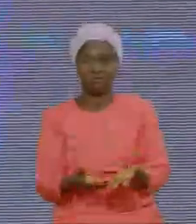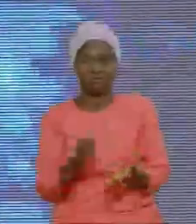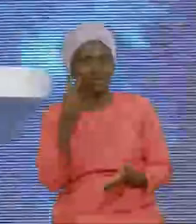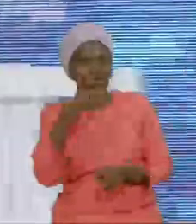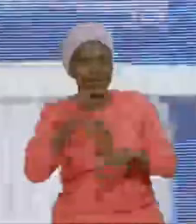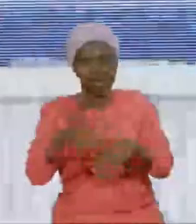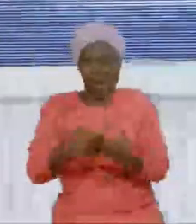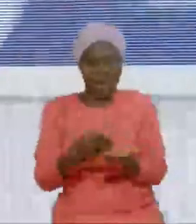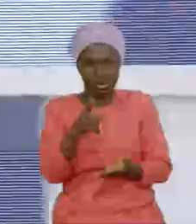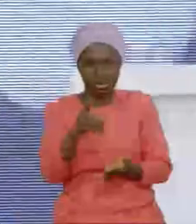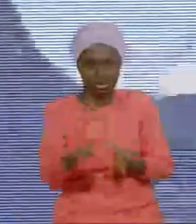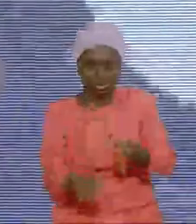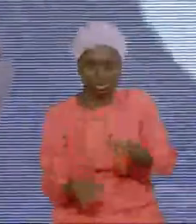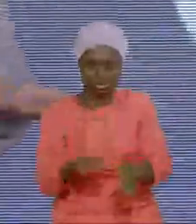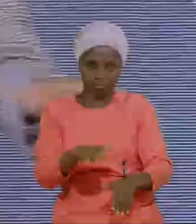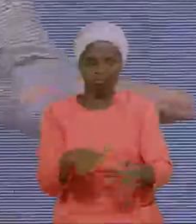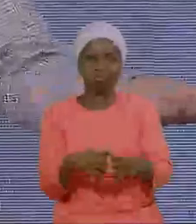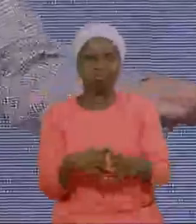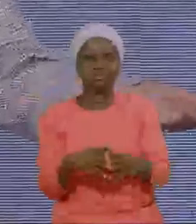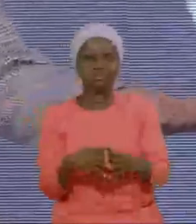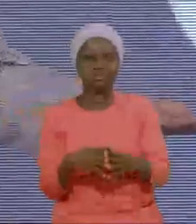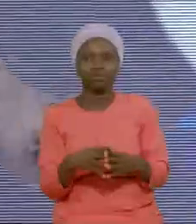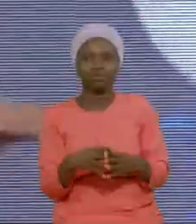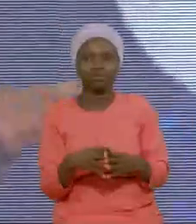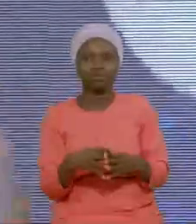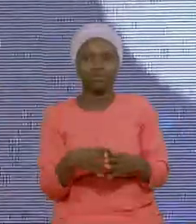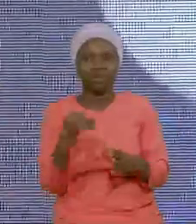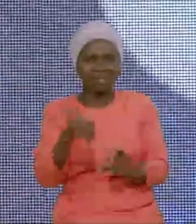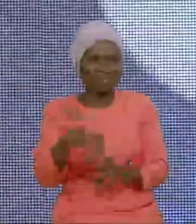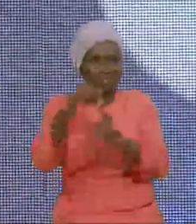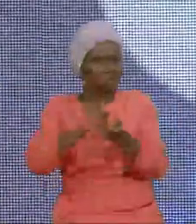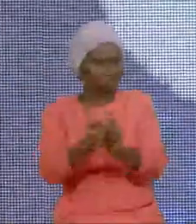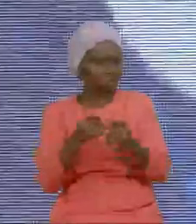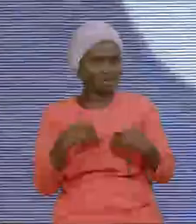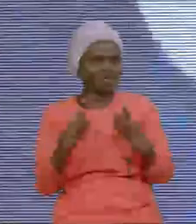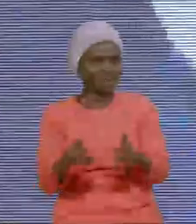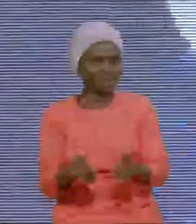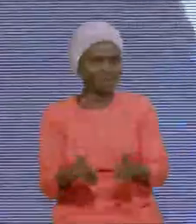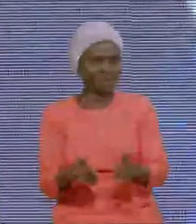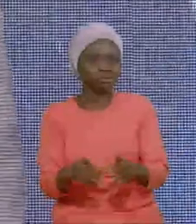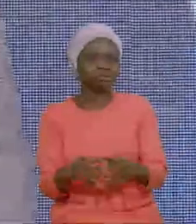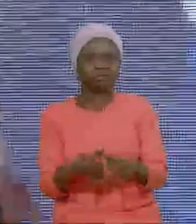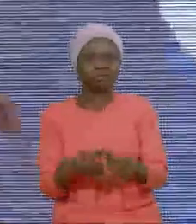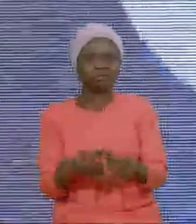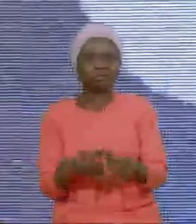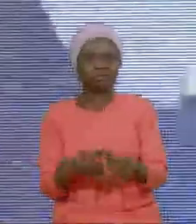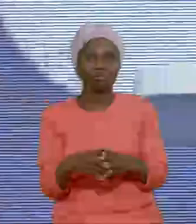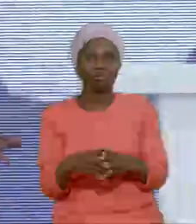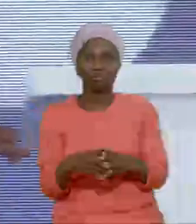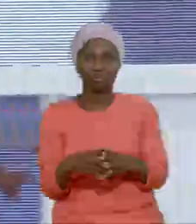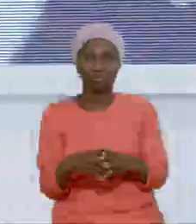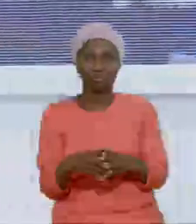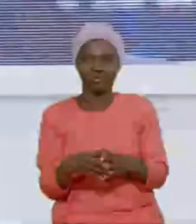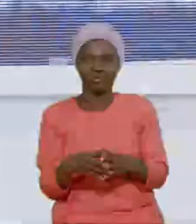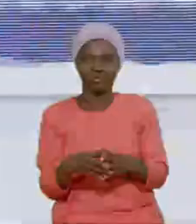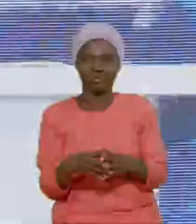you walk. Vous regardez votre démarche. A remarkable change has taken place. Un changement remarquable s'est produit. You're now